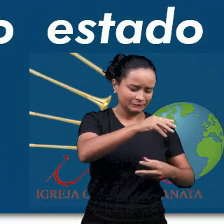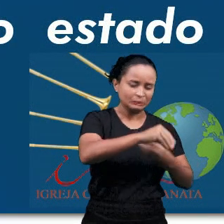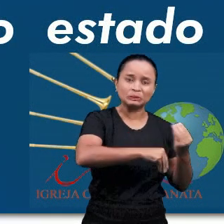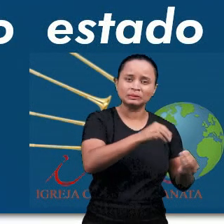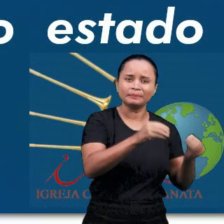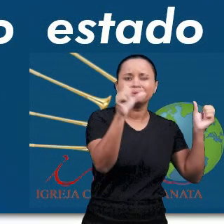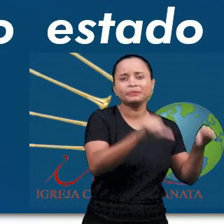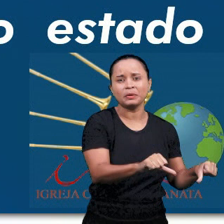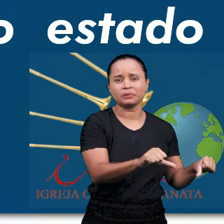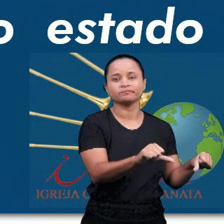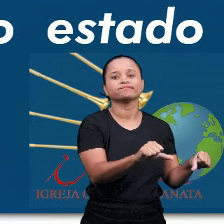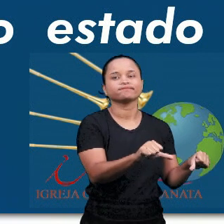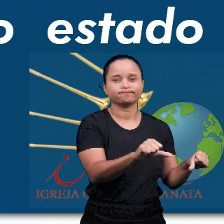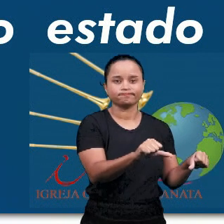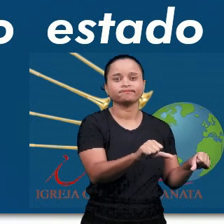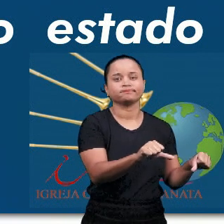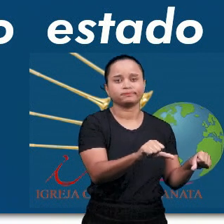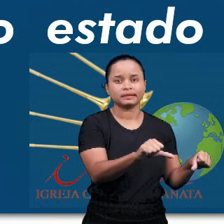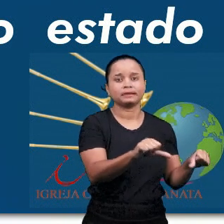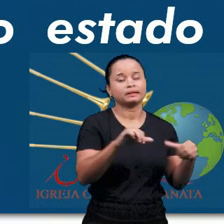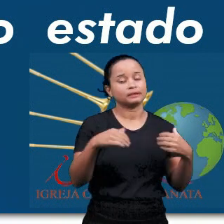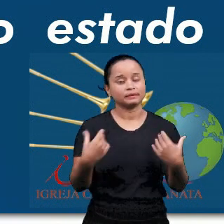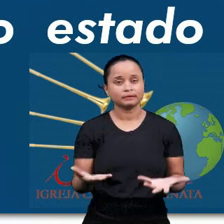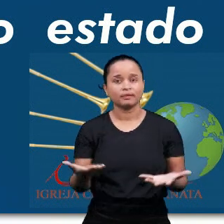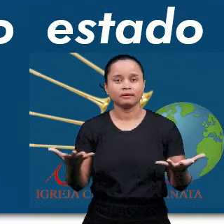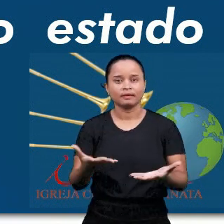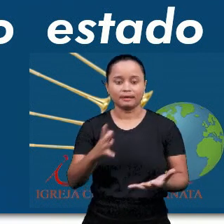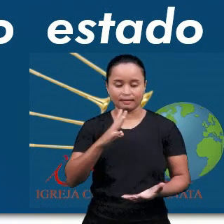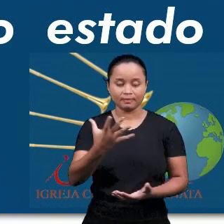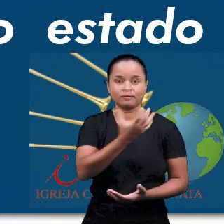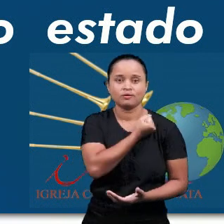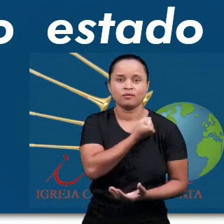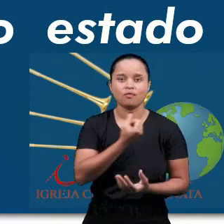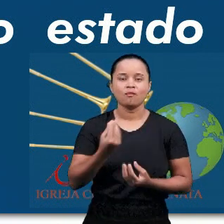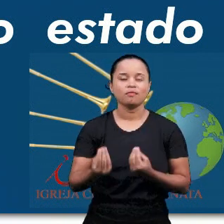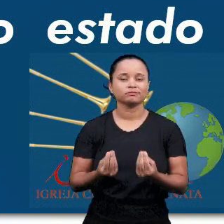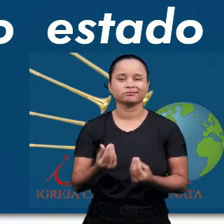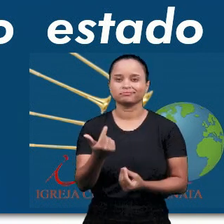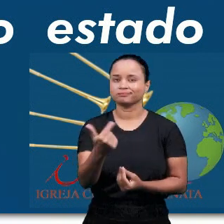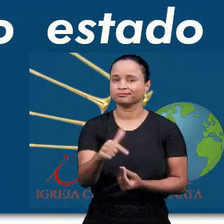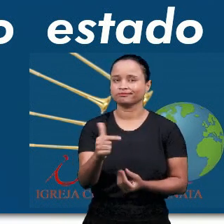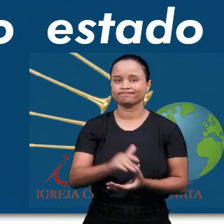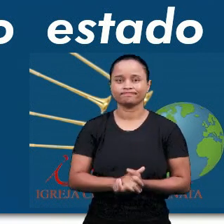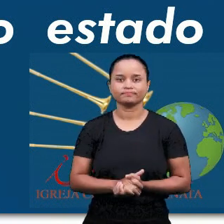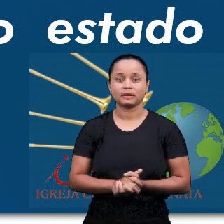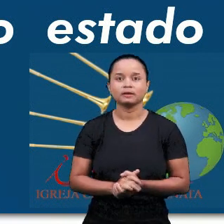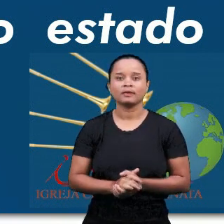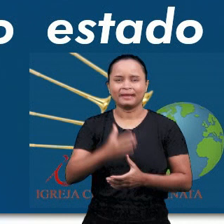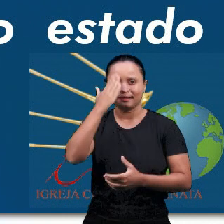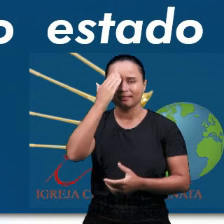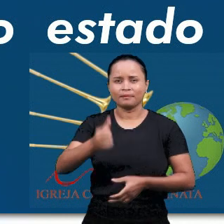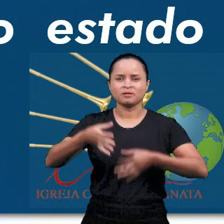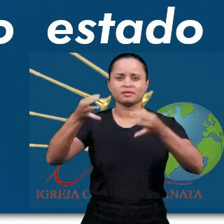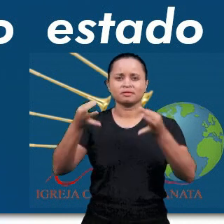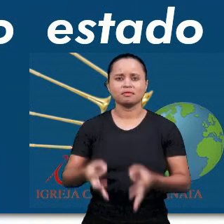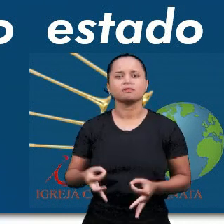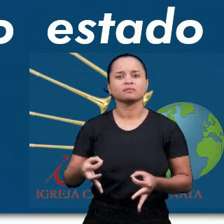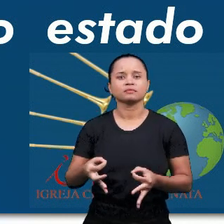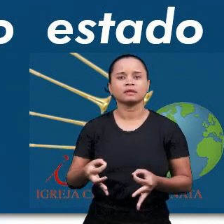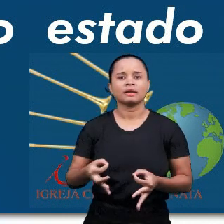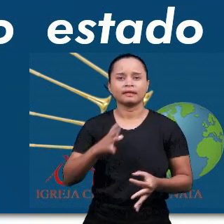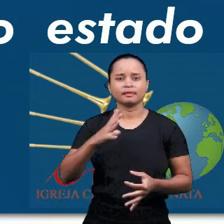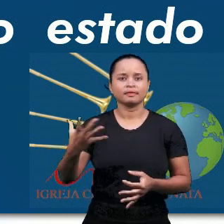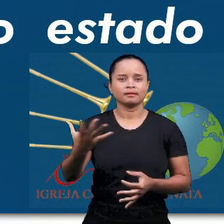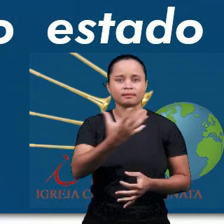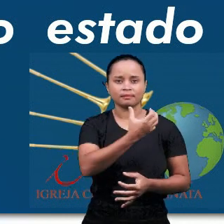Donc, nous devons voir qu'il n'a pas moyen d'avoir le salut. Il sait parfaitement que ce salut, il n'y a que la religion qui